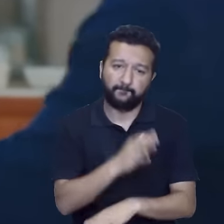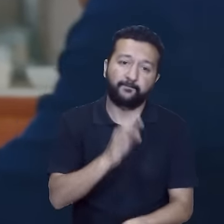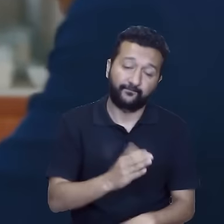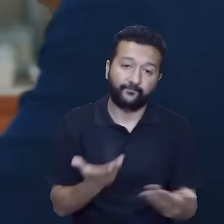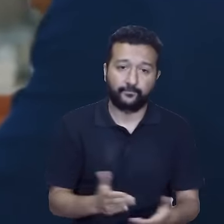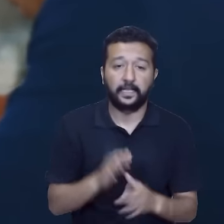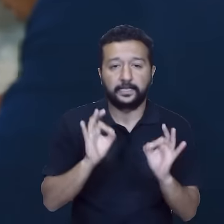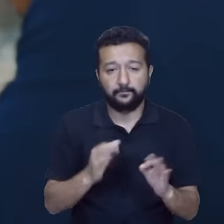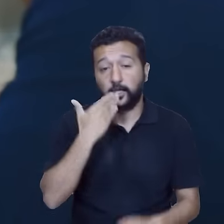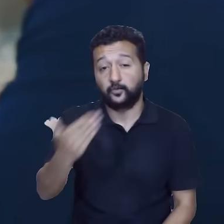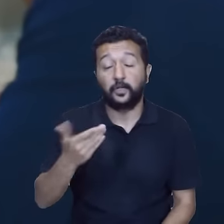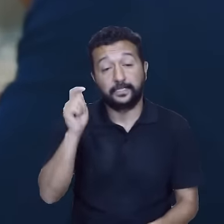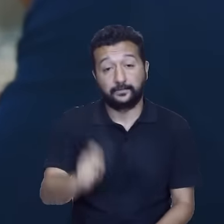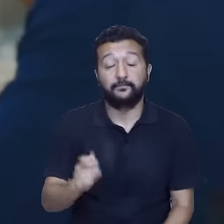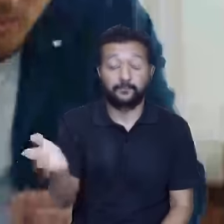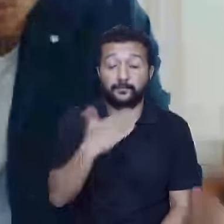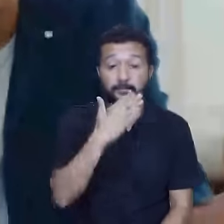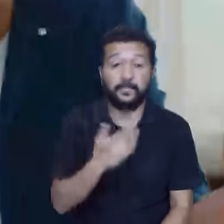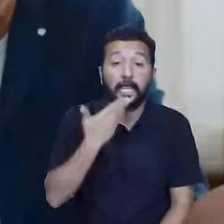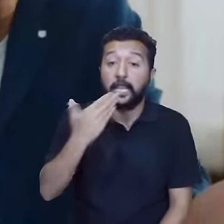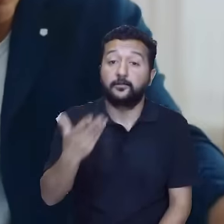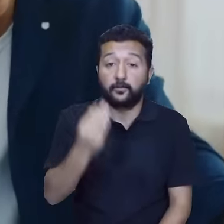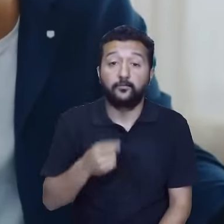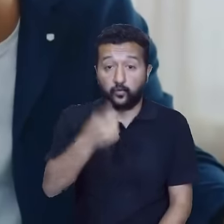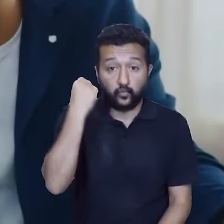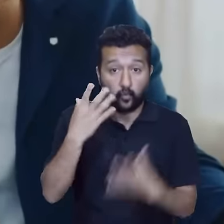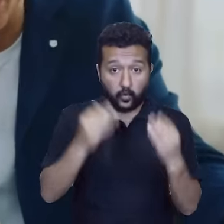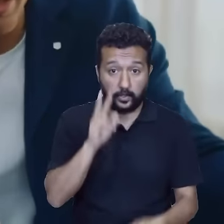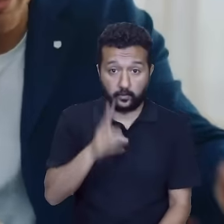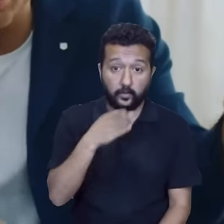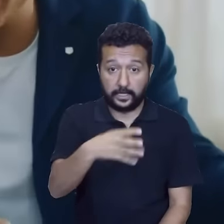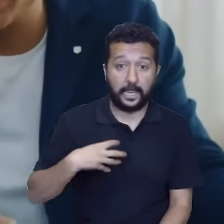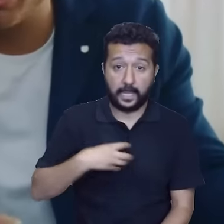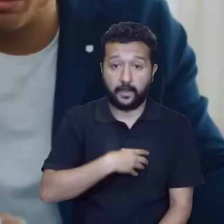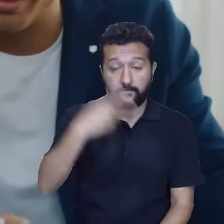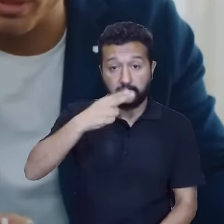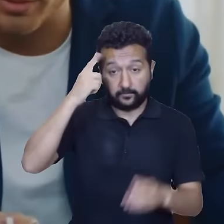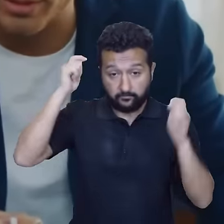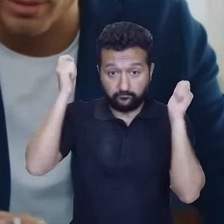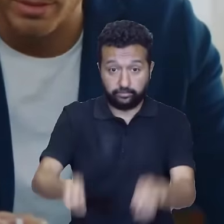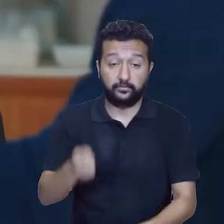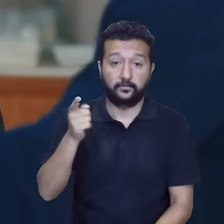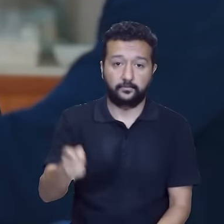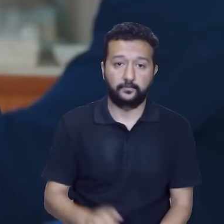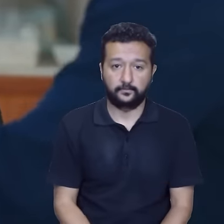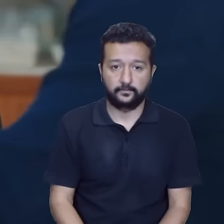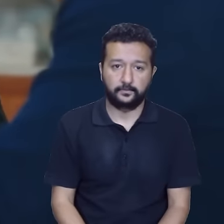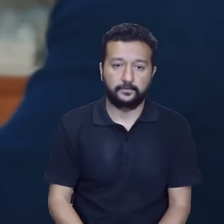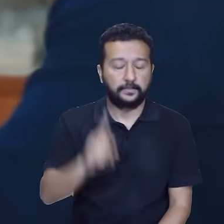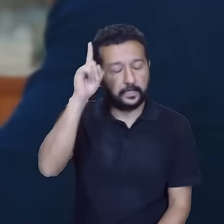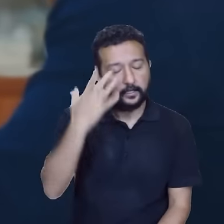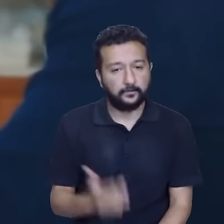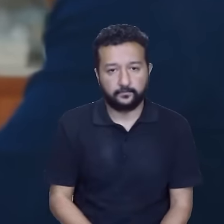evet. E tamam, söyleyin gitsin o zaman ya. Nasıl söyleyelim abi? Dün olanları gördün işte. Annem tabloyu geçirdi Münir babanın kafasına.